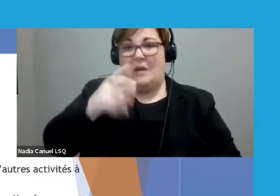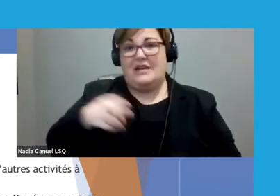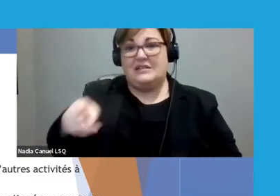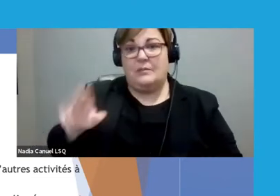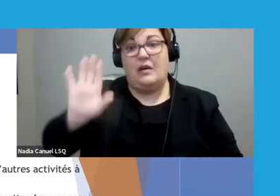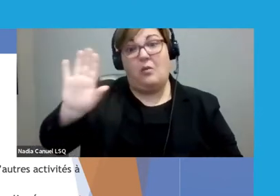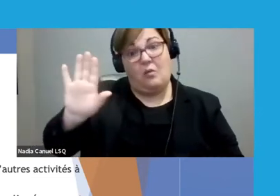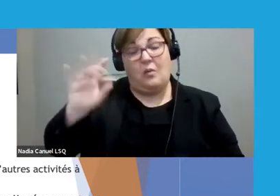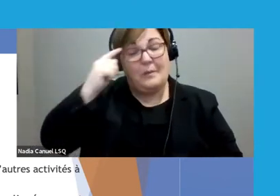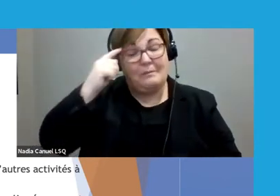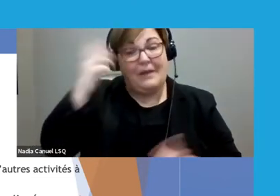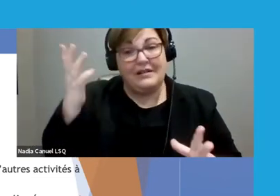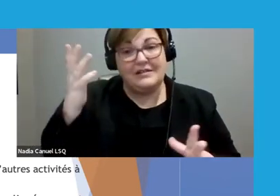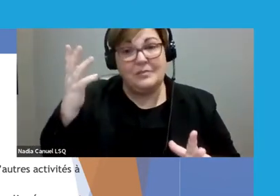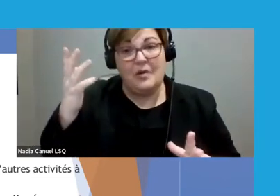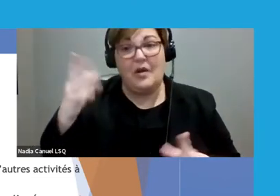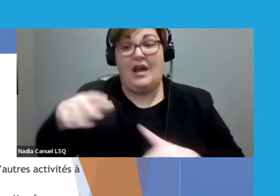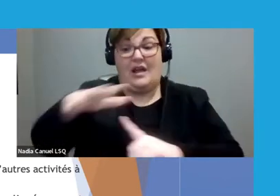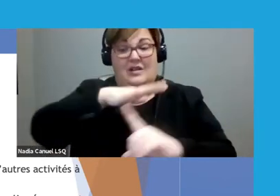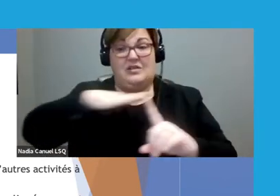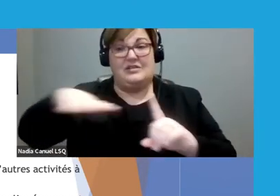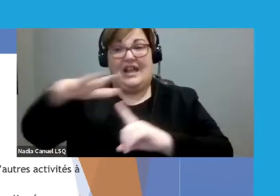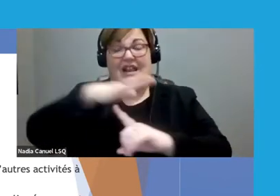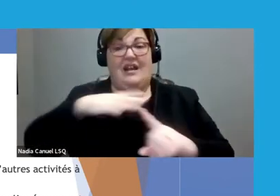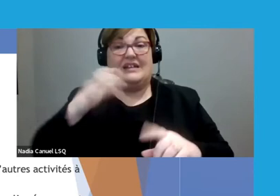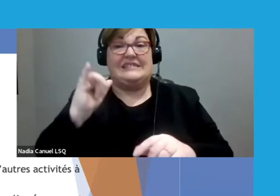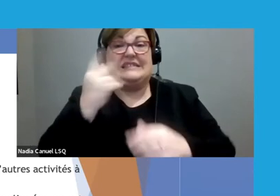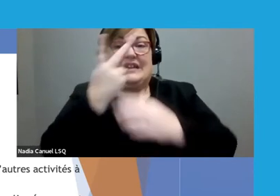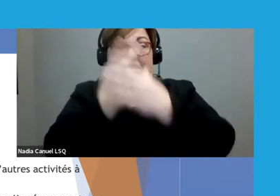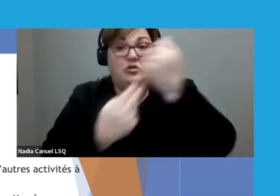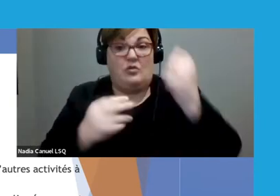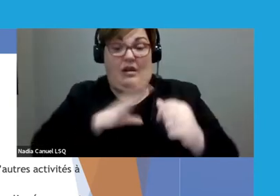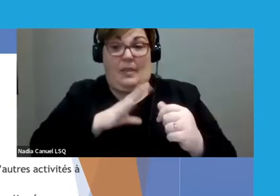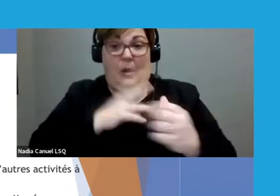aussi que en contexte conjugal,